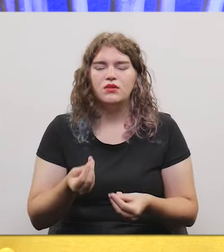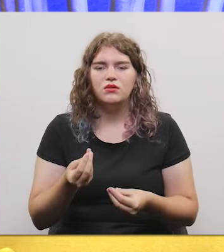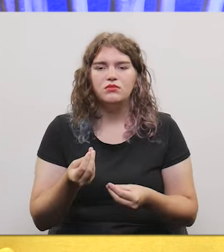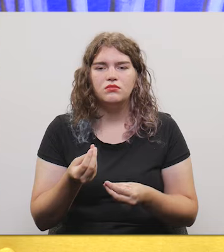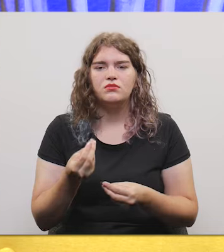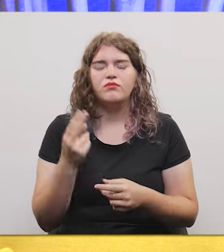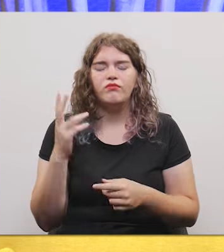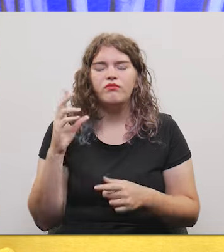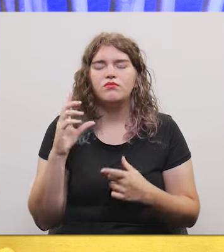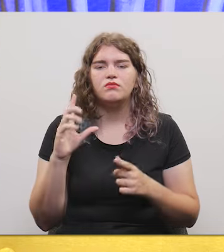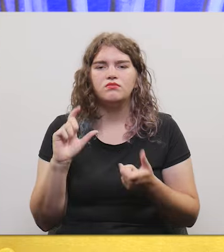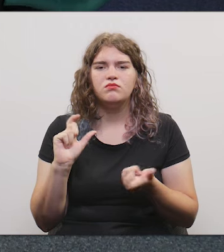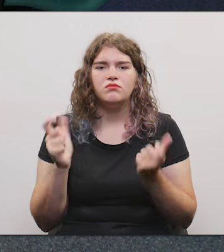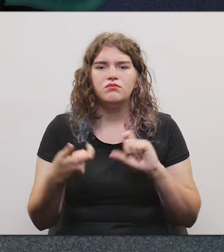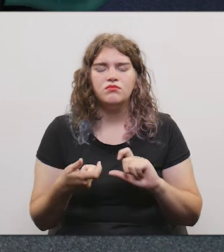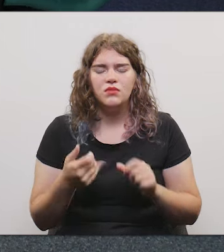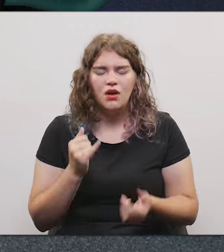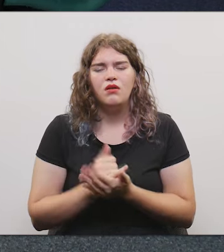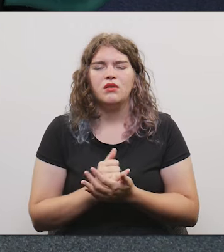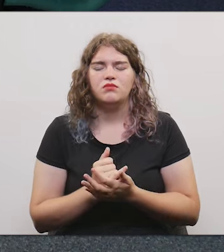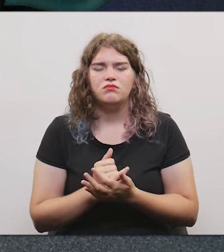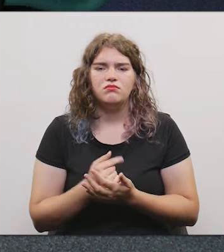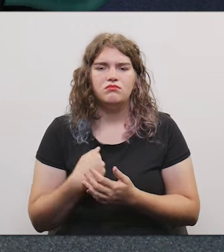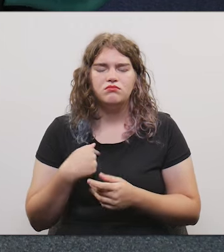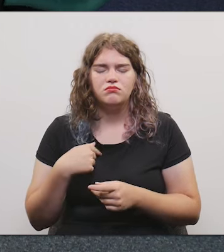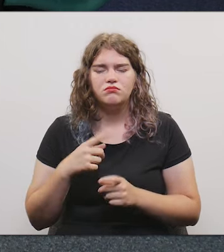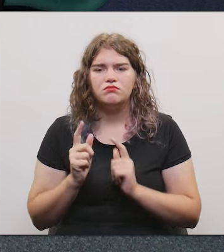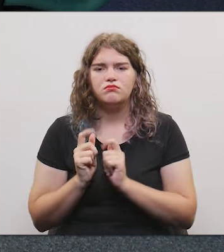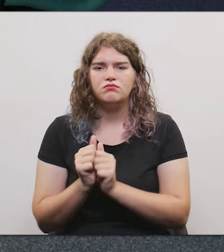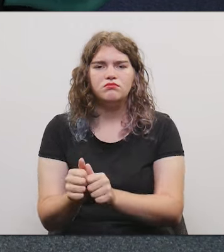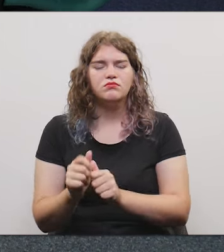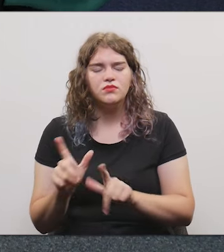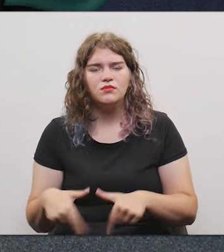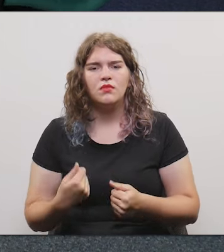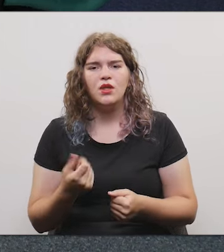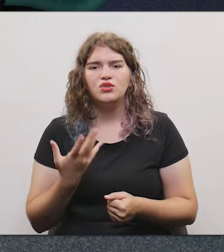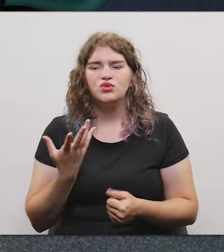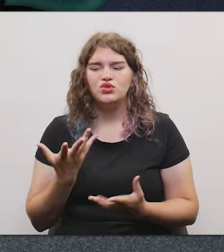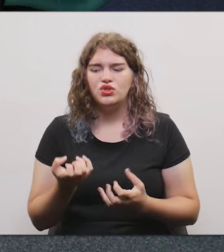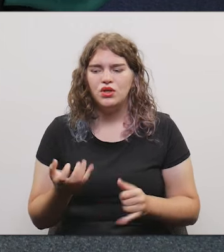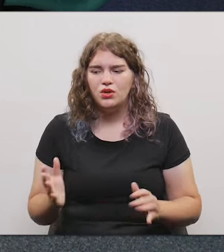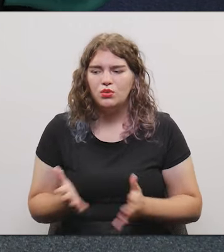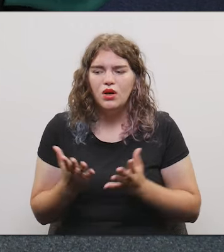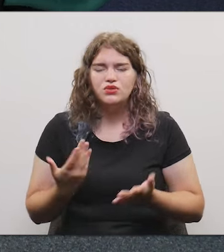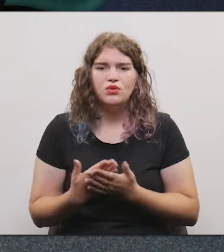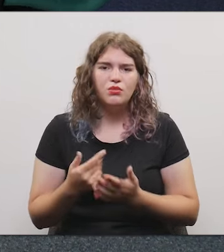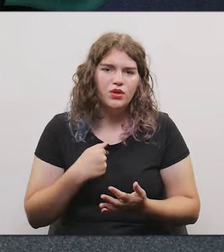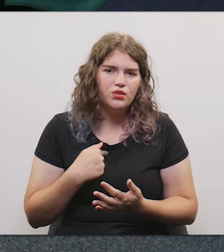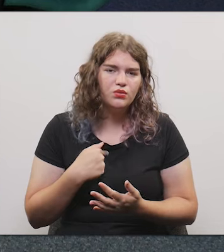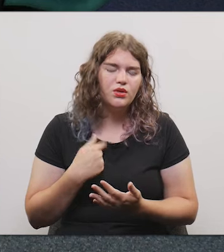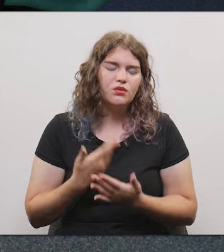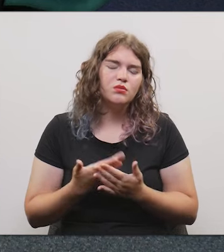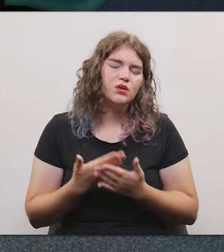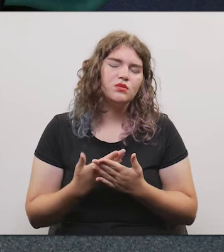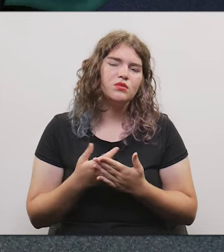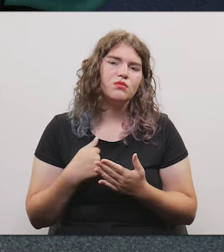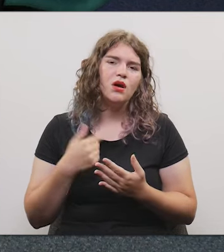viața Domnului și să merg pe calea Lui. Și ceva încurajator pentru mine, pentru